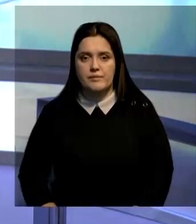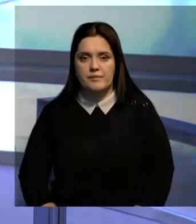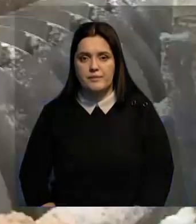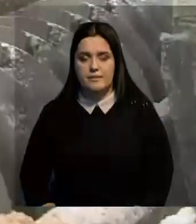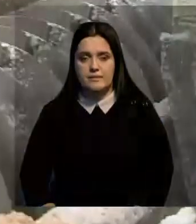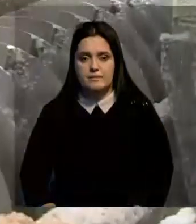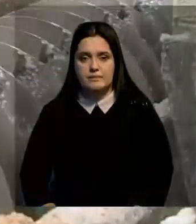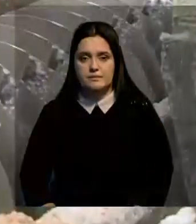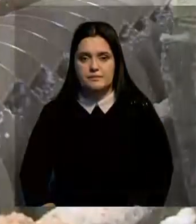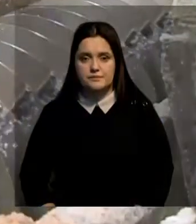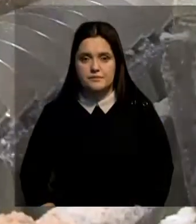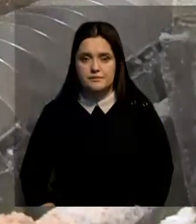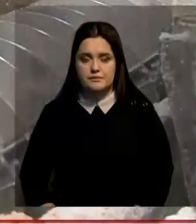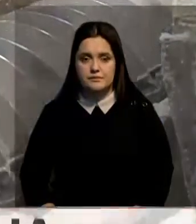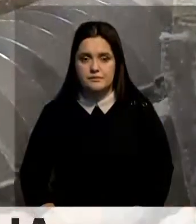расскажет.